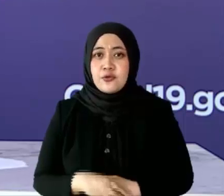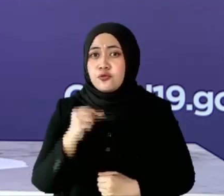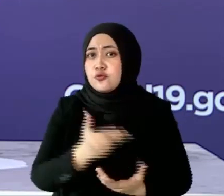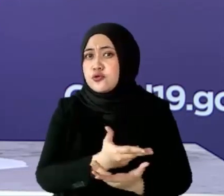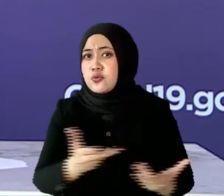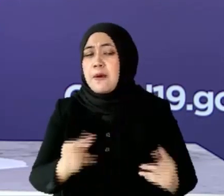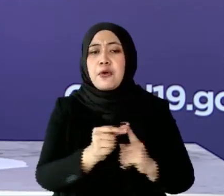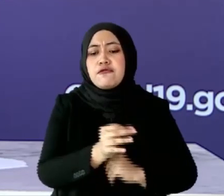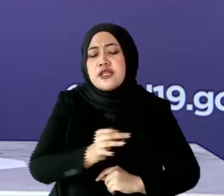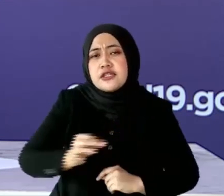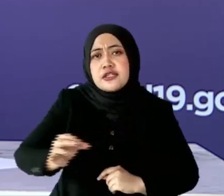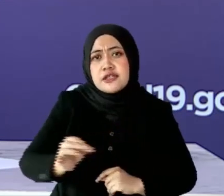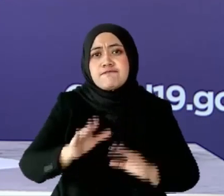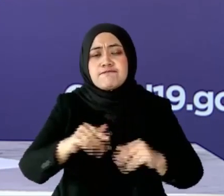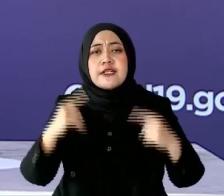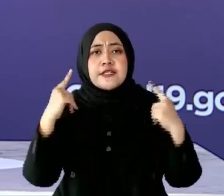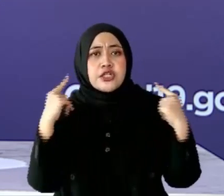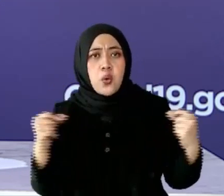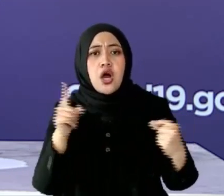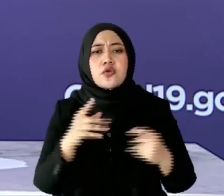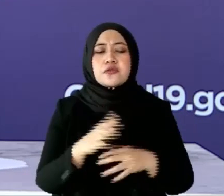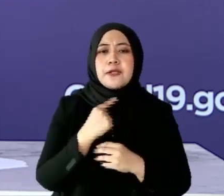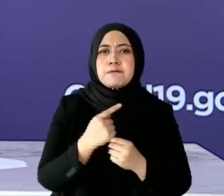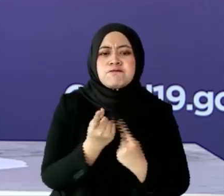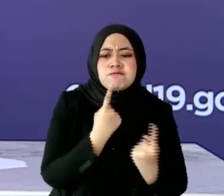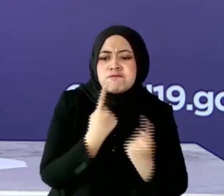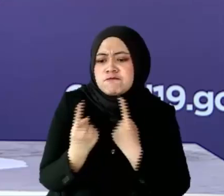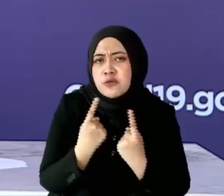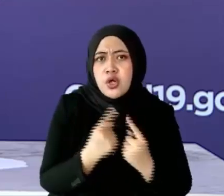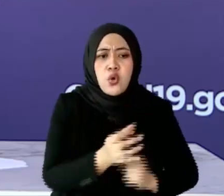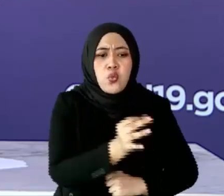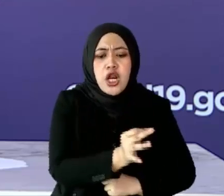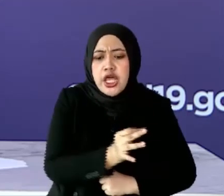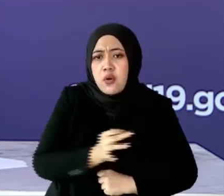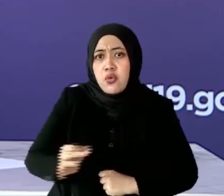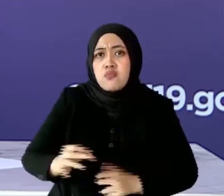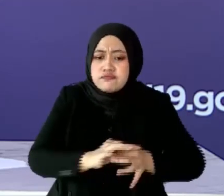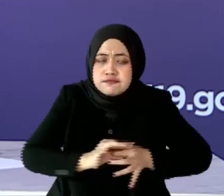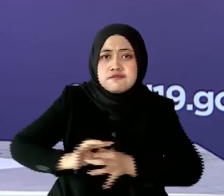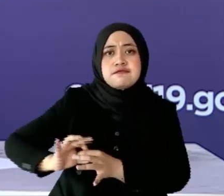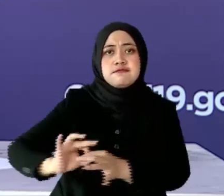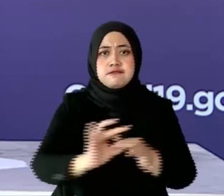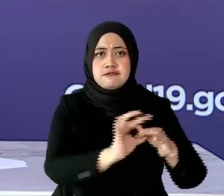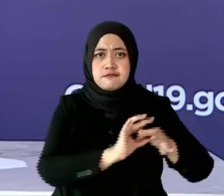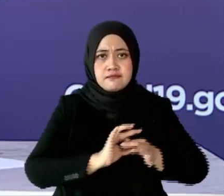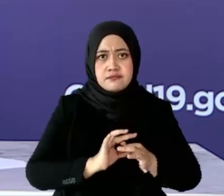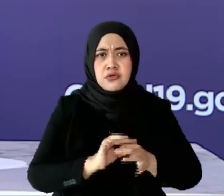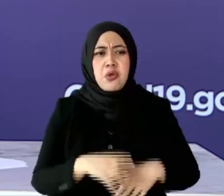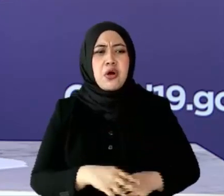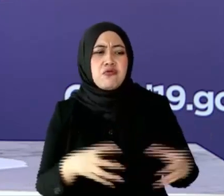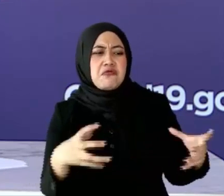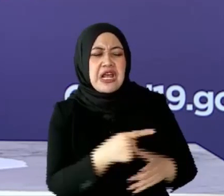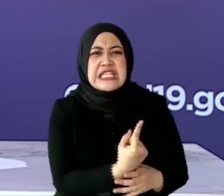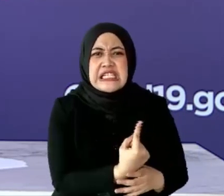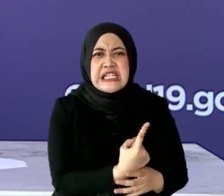seluruh provinsi di Pulau Jawa perlu melakukan konsolidasi antar wilayah, tidak hanya di dalam wilayahnya